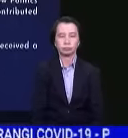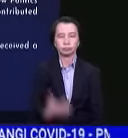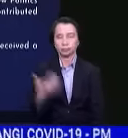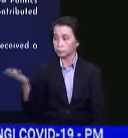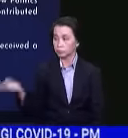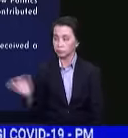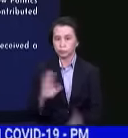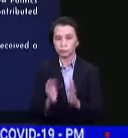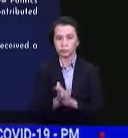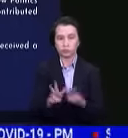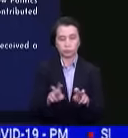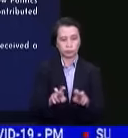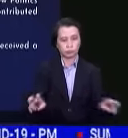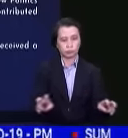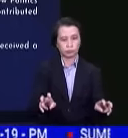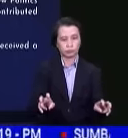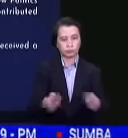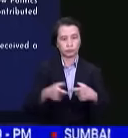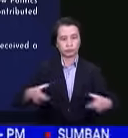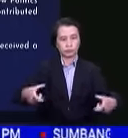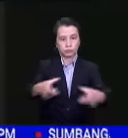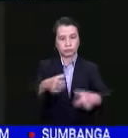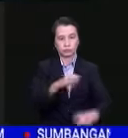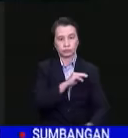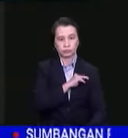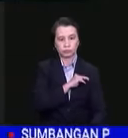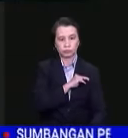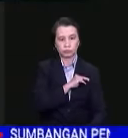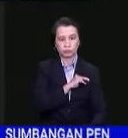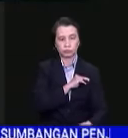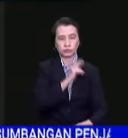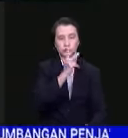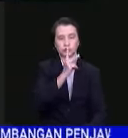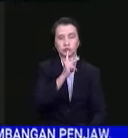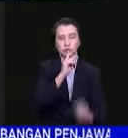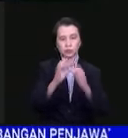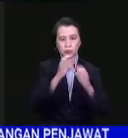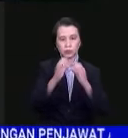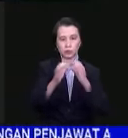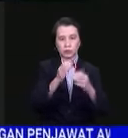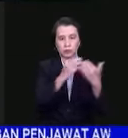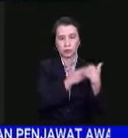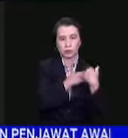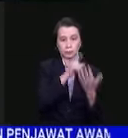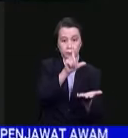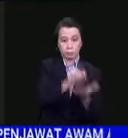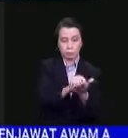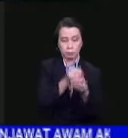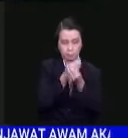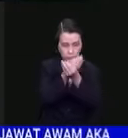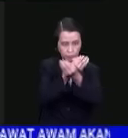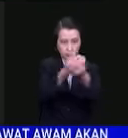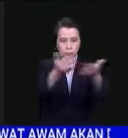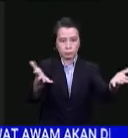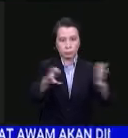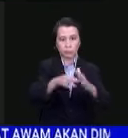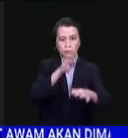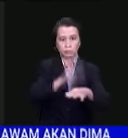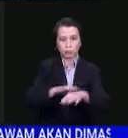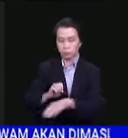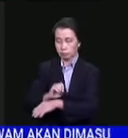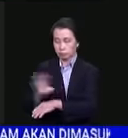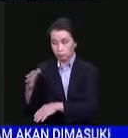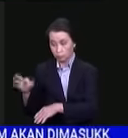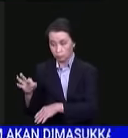Beliau menjadi panel persidangan peringkat menteri-menteri berkaitan komunikasi bertajuk peranan media dalam penyebaran maklumat semasa